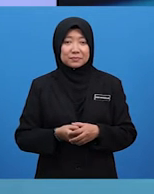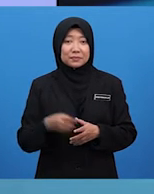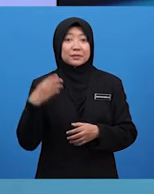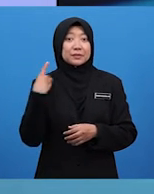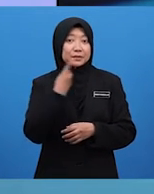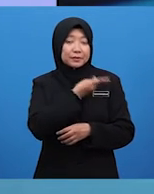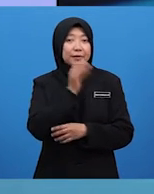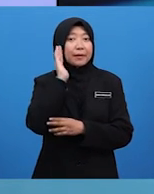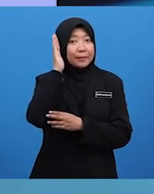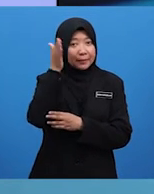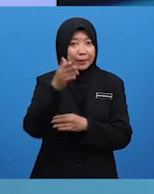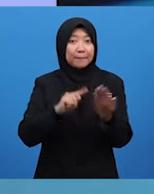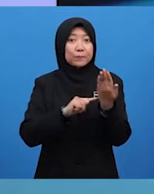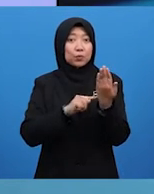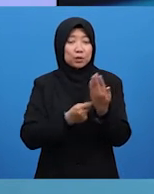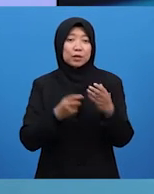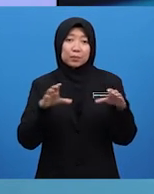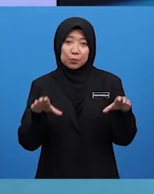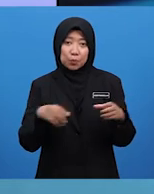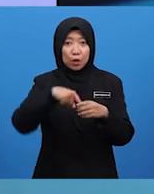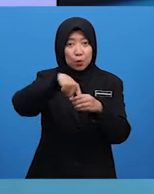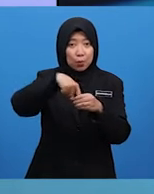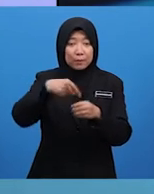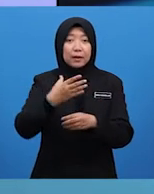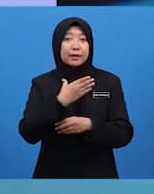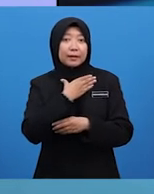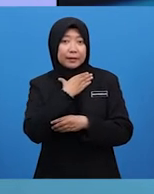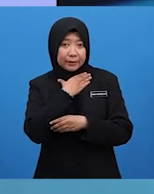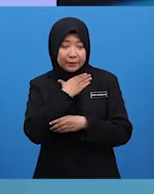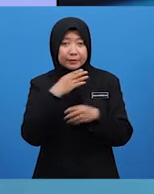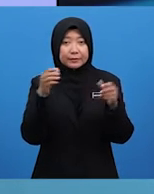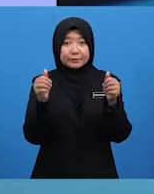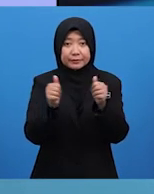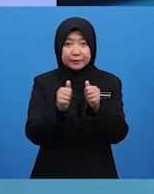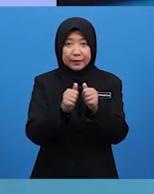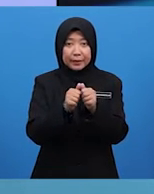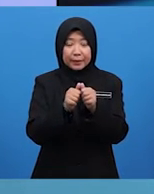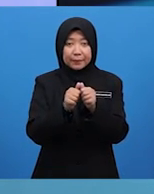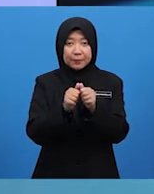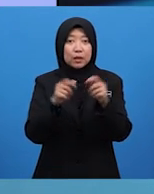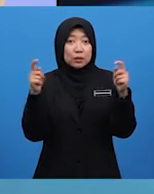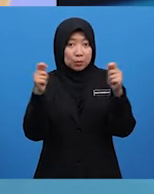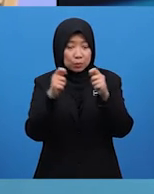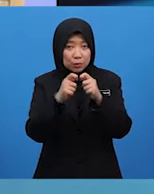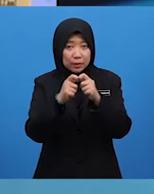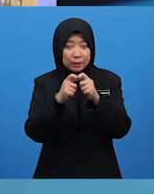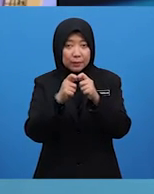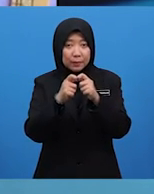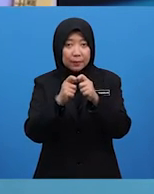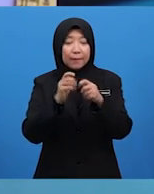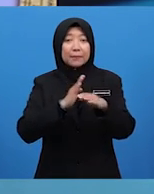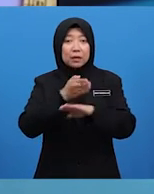Kita akan mula membuat lubang leher dengan menemukan belah